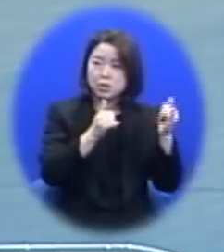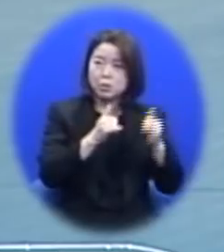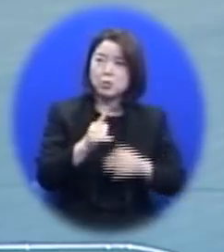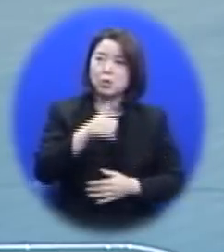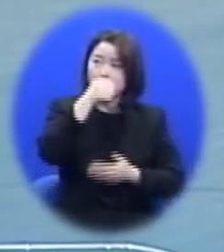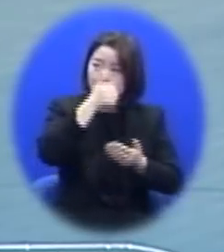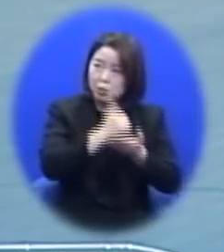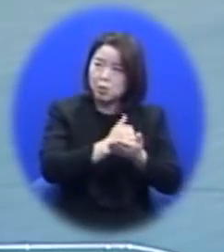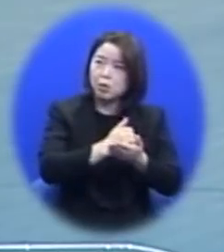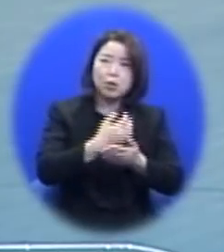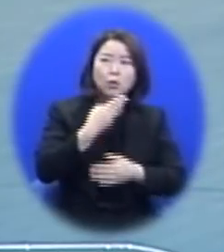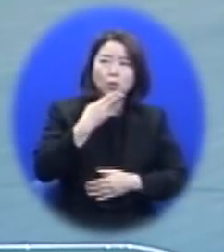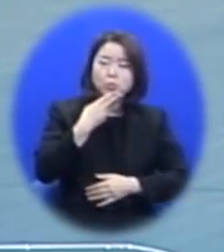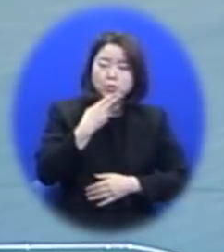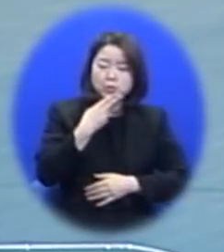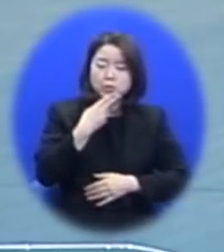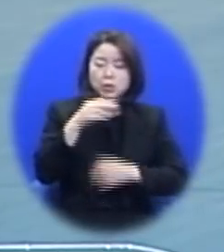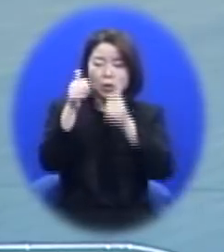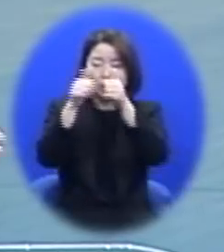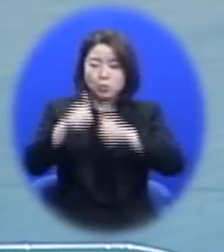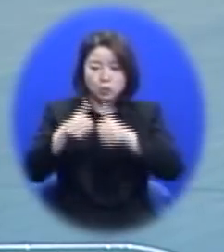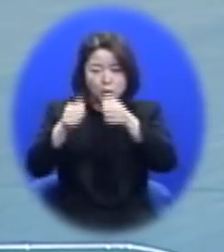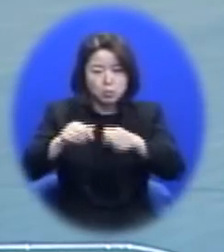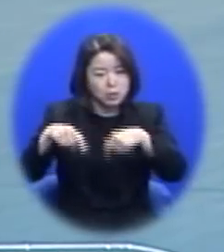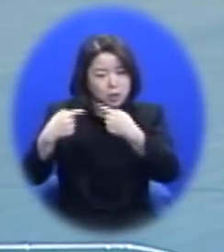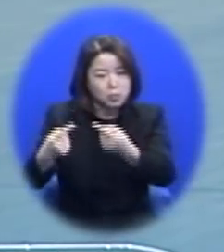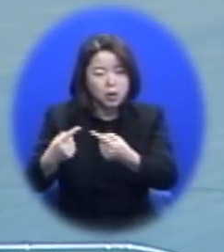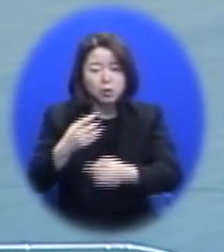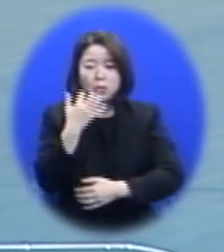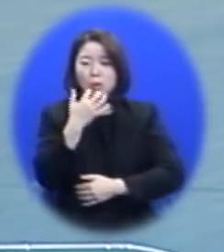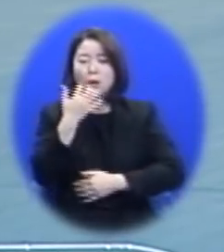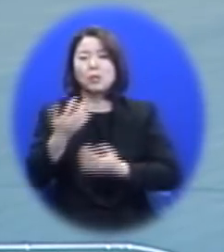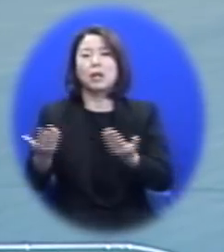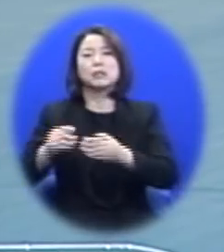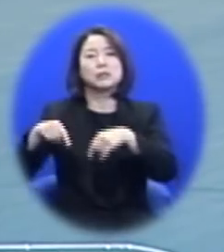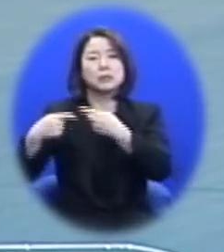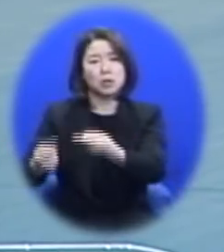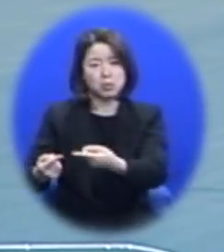숭배에 참여하고 그리고 음란한 일을 했다는 것입니다.